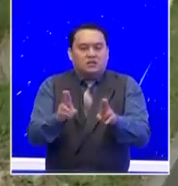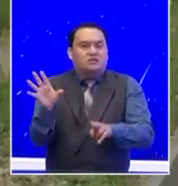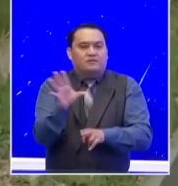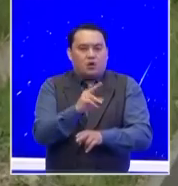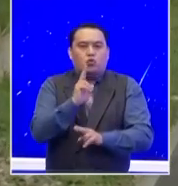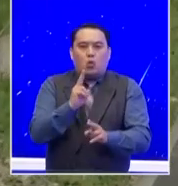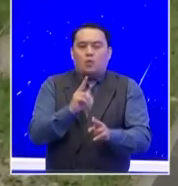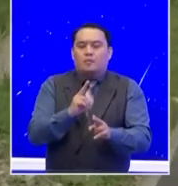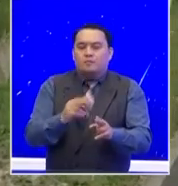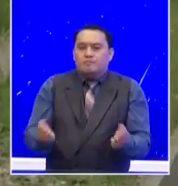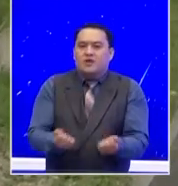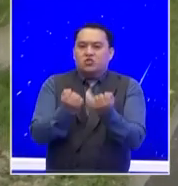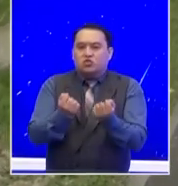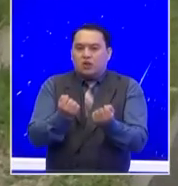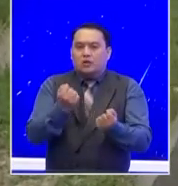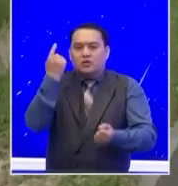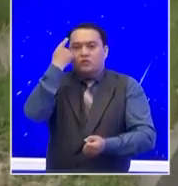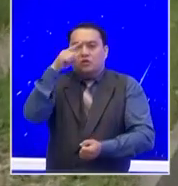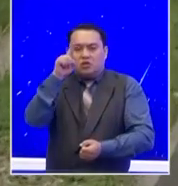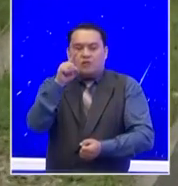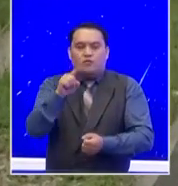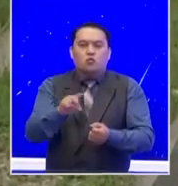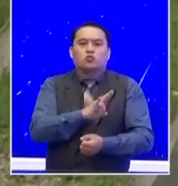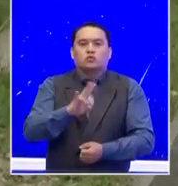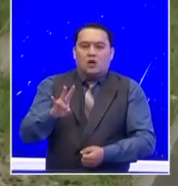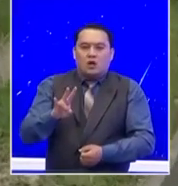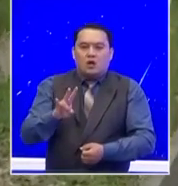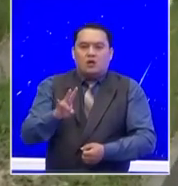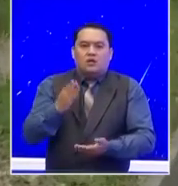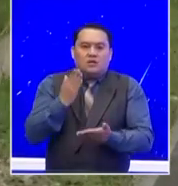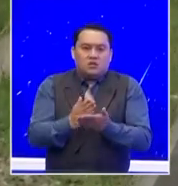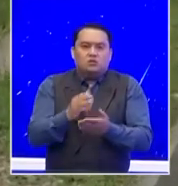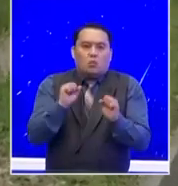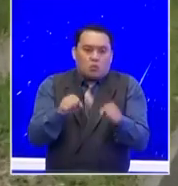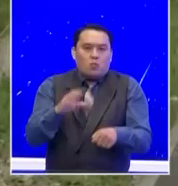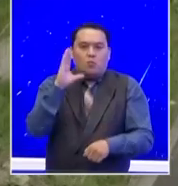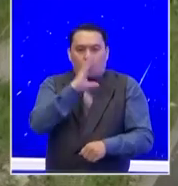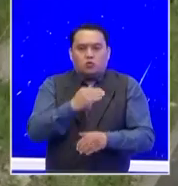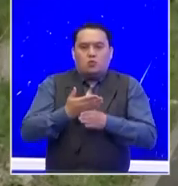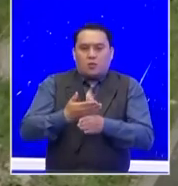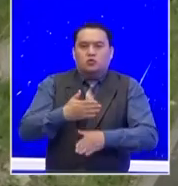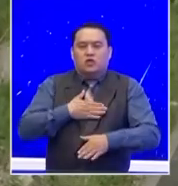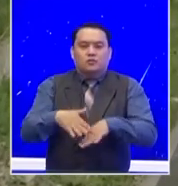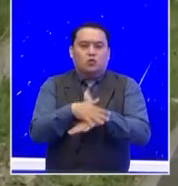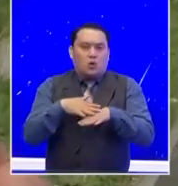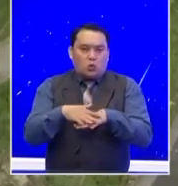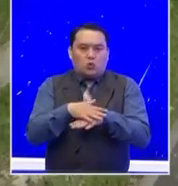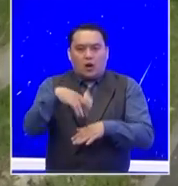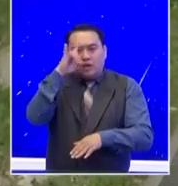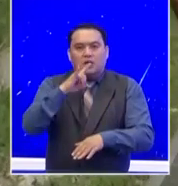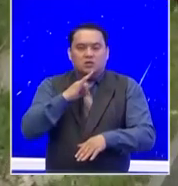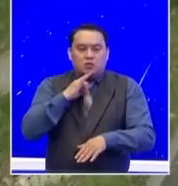предпринимателей поддержать инициативу. Даже в небольшом количестве, кто как может, поможем нашему народу,